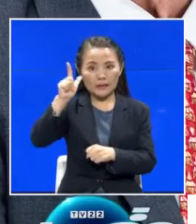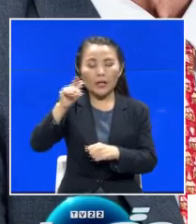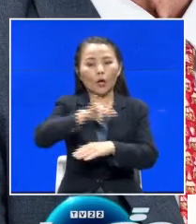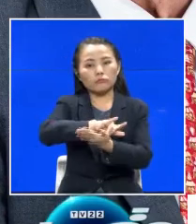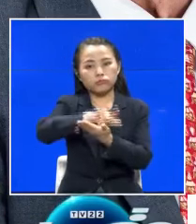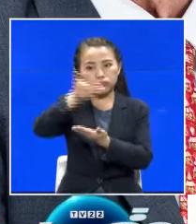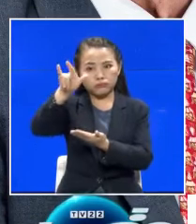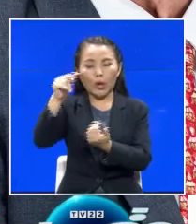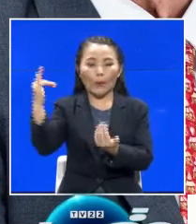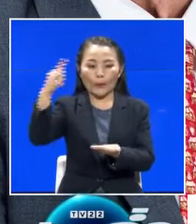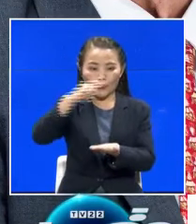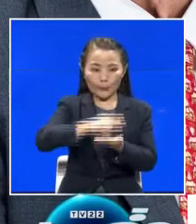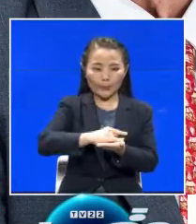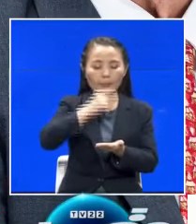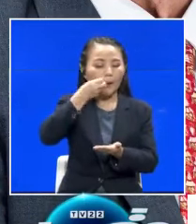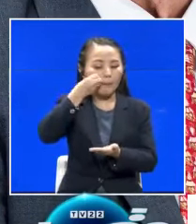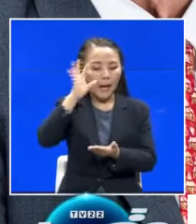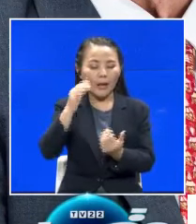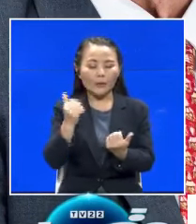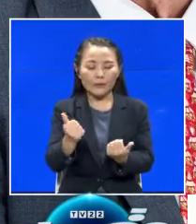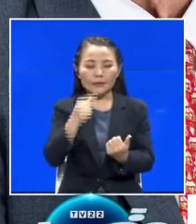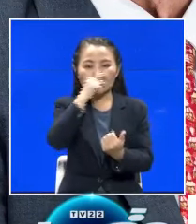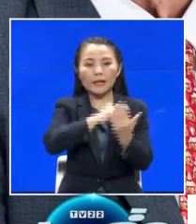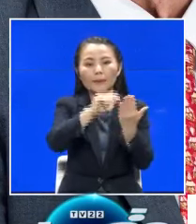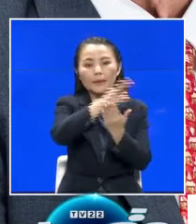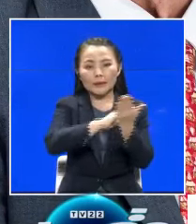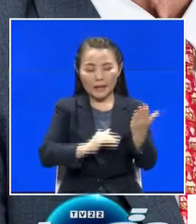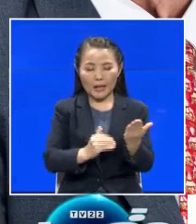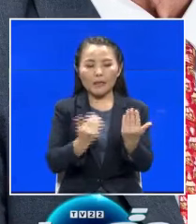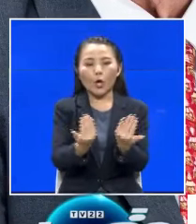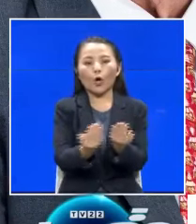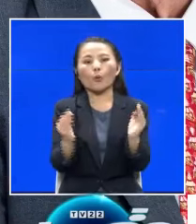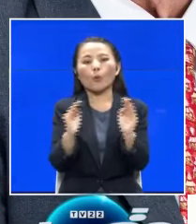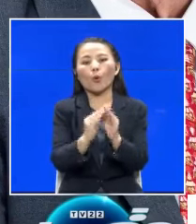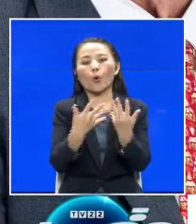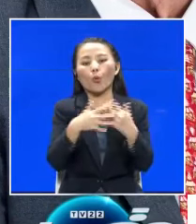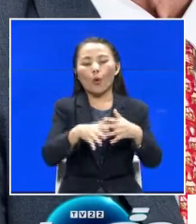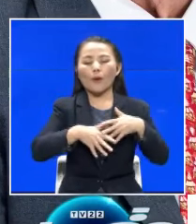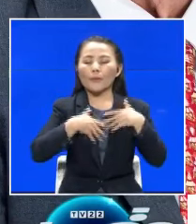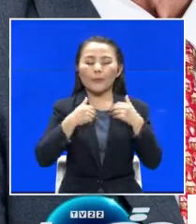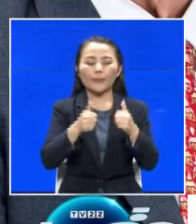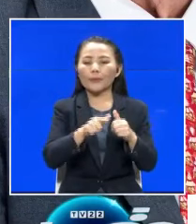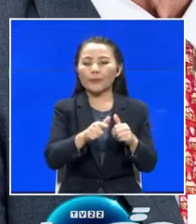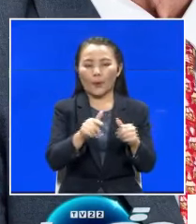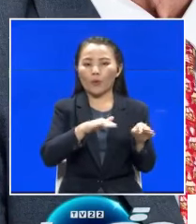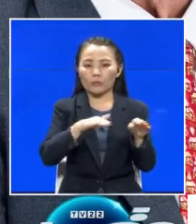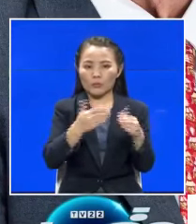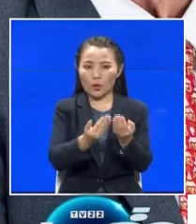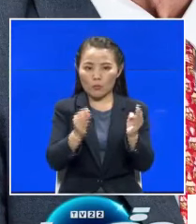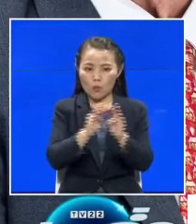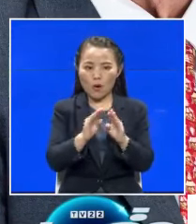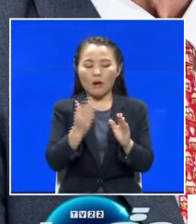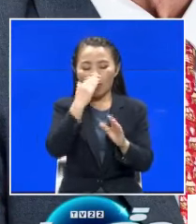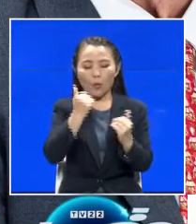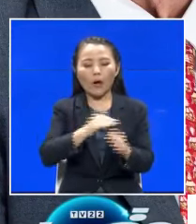านวันนี้ได้กลับคืนสู่อิสรภาพในแผ่นดินเกิดและในอ้อมกอดของครอบครัวอย่างพร้อมหน้าอีกครั้งซึ่งเป็นวันที่ร